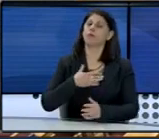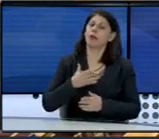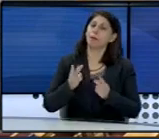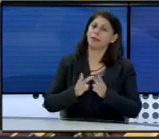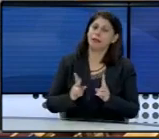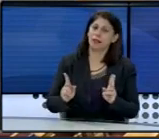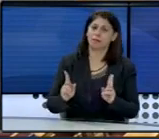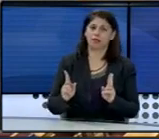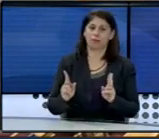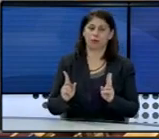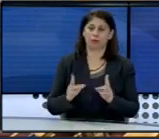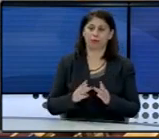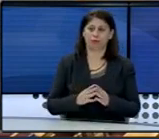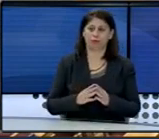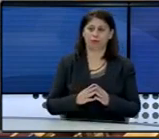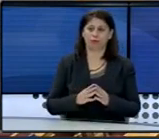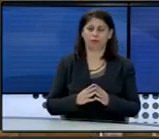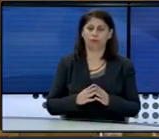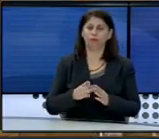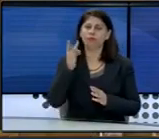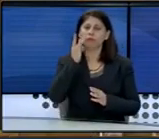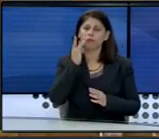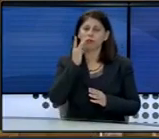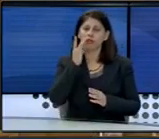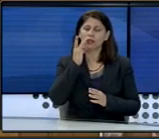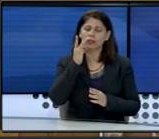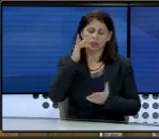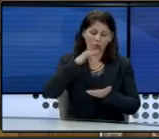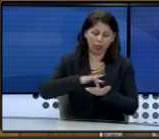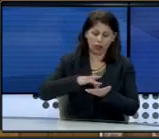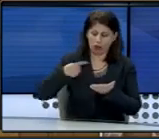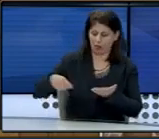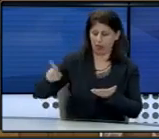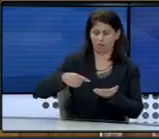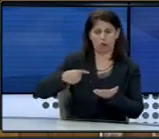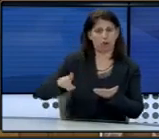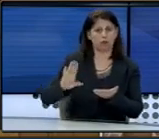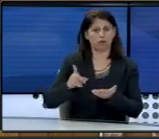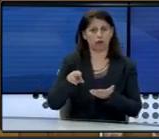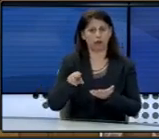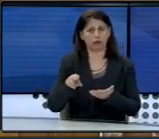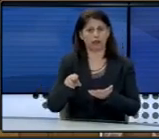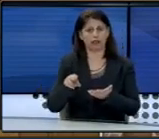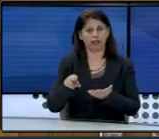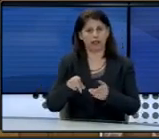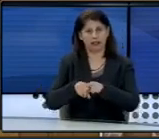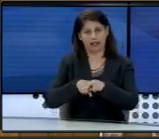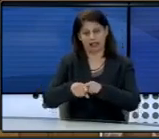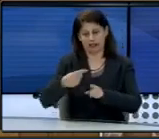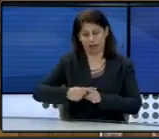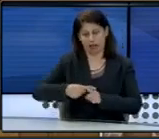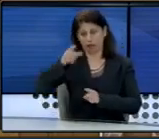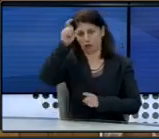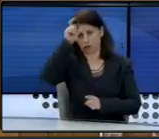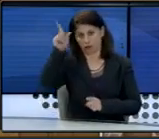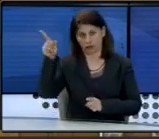Επιτρέψτε μου να έρθω και στον πιο σκληρό πυρήνα των διαφορών μας που αφορούν τη σχέση μας με την Τουρκία.